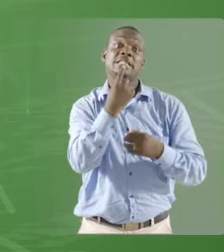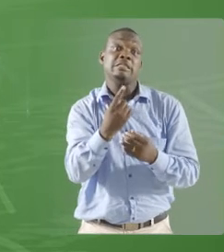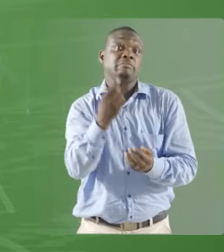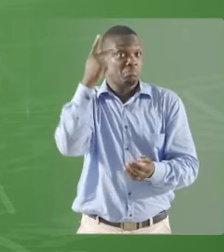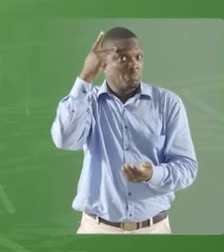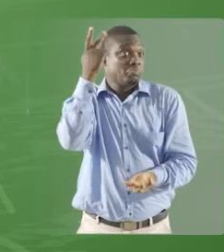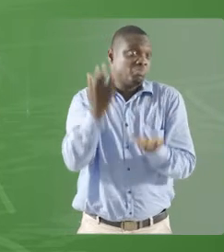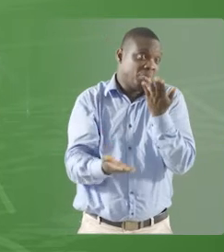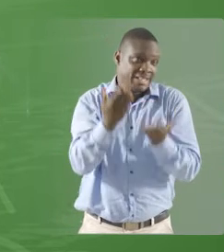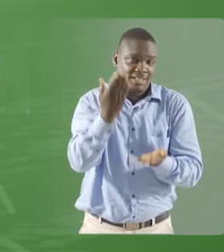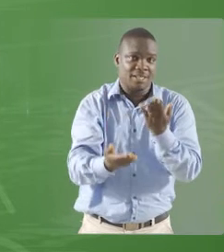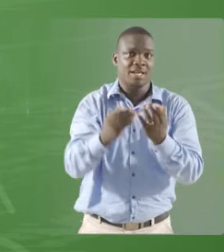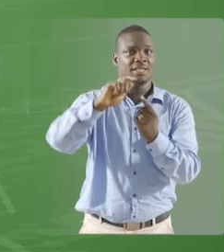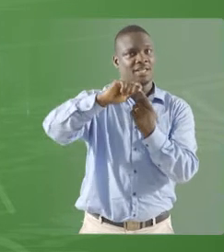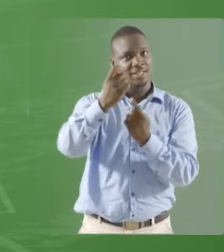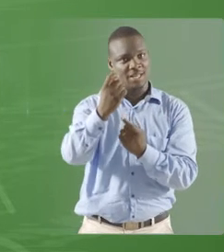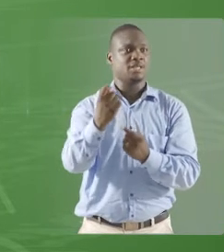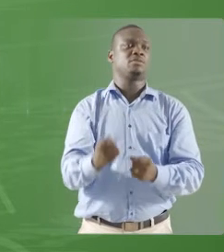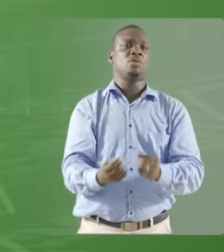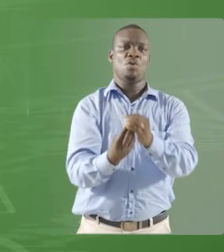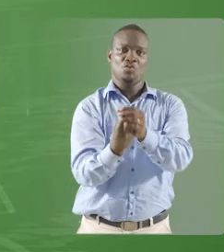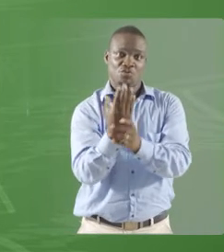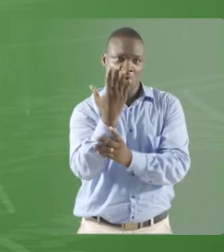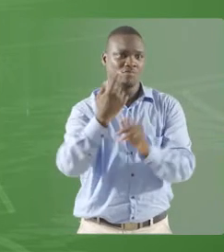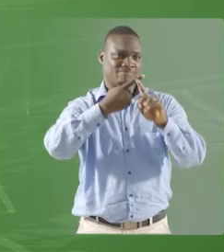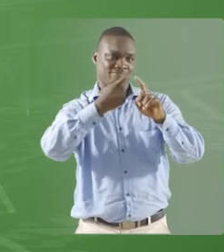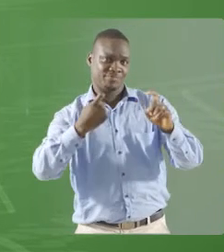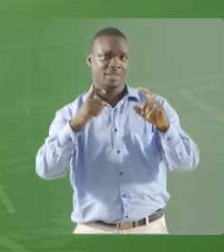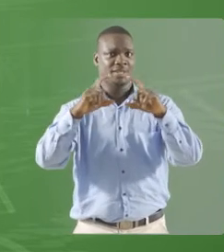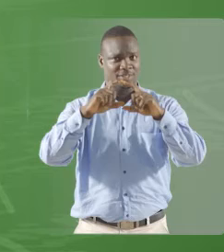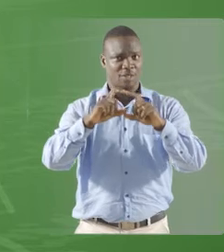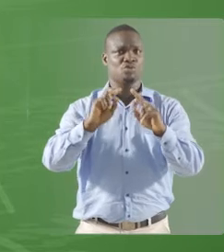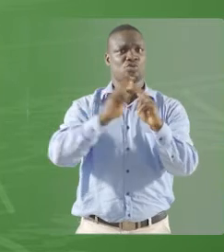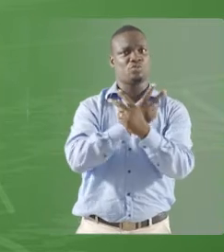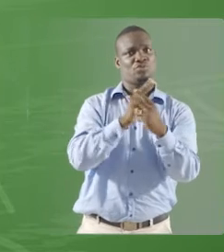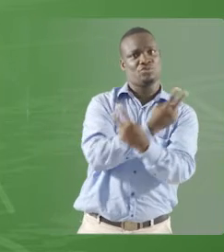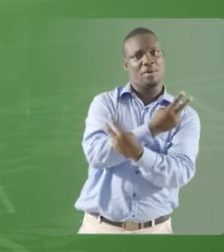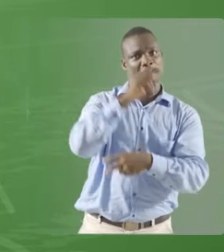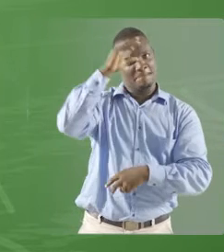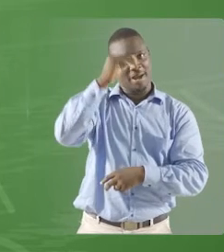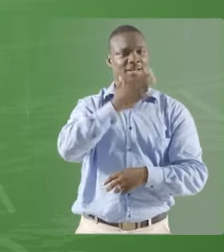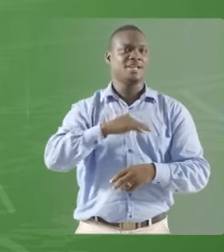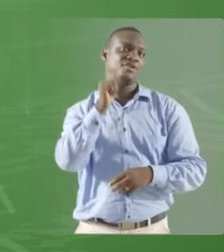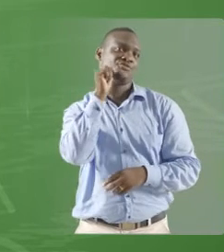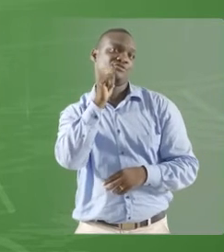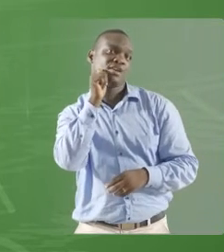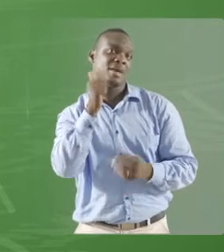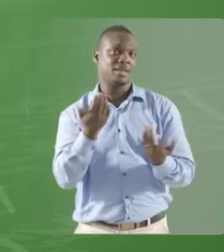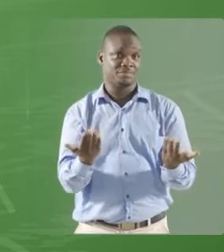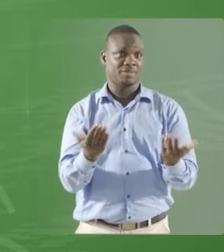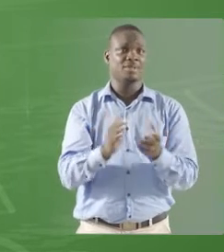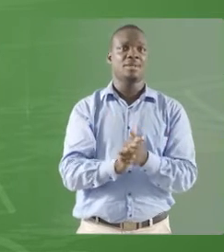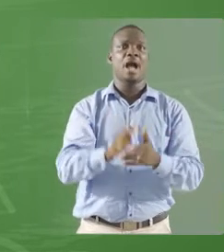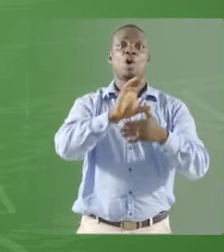que la graine se forme à partir des cellules reproductrices mâles et femelles. Alors, qu'avons-nous retenu